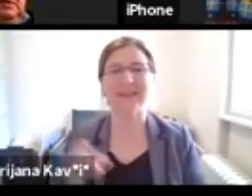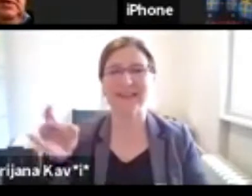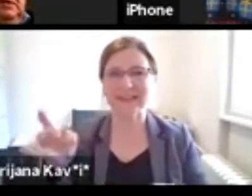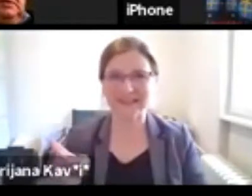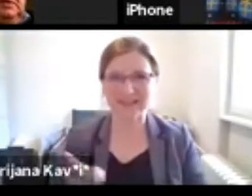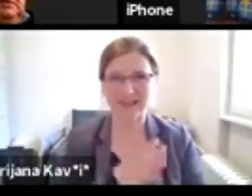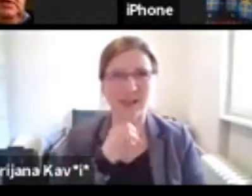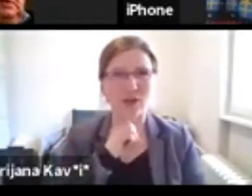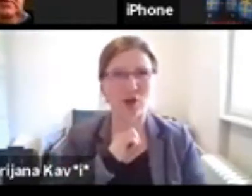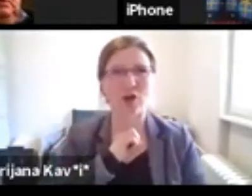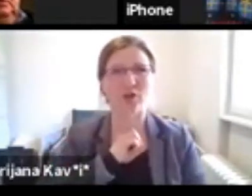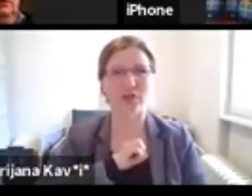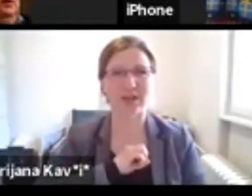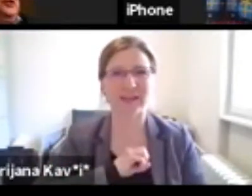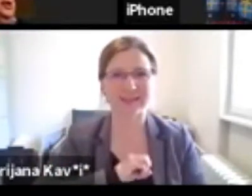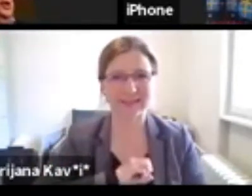sretan